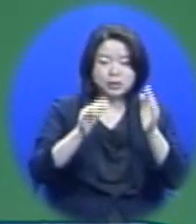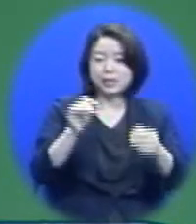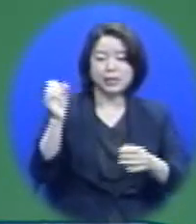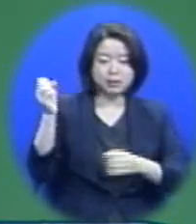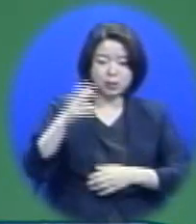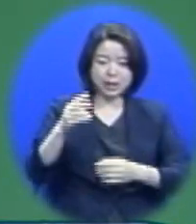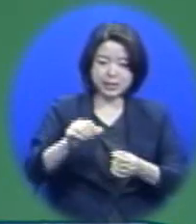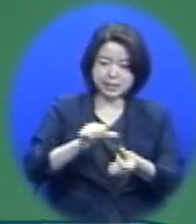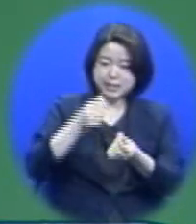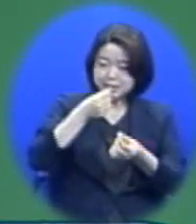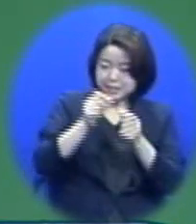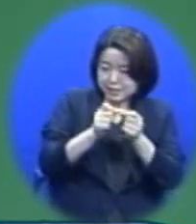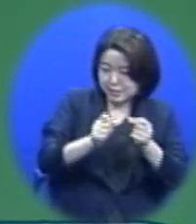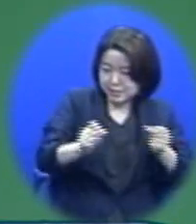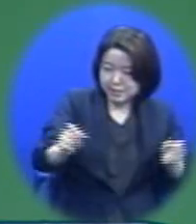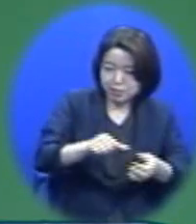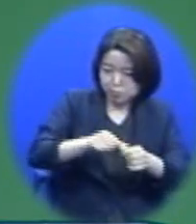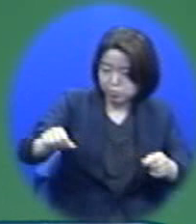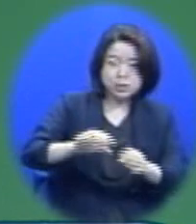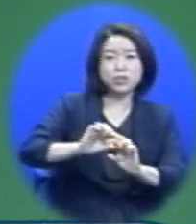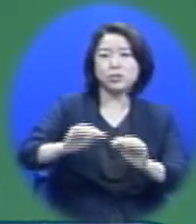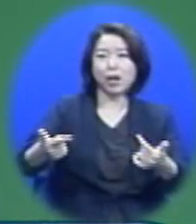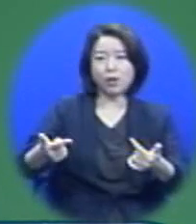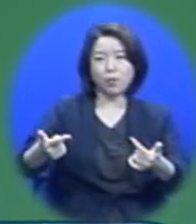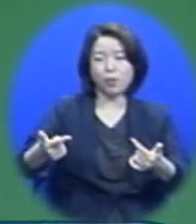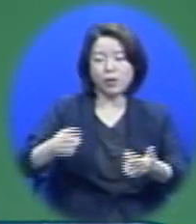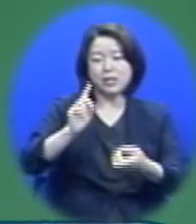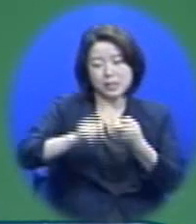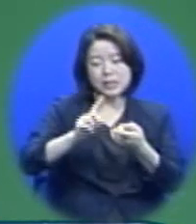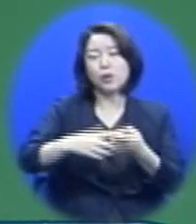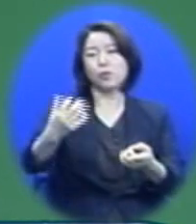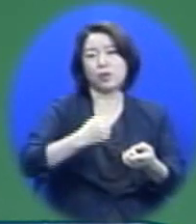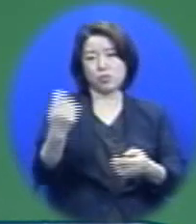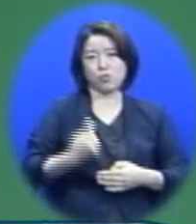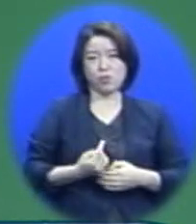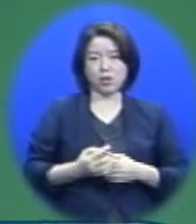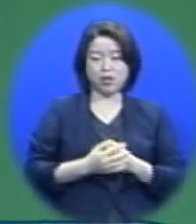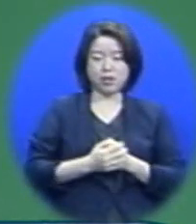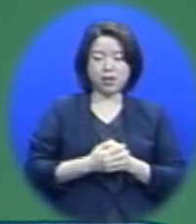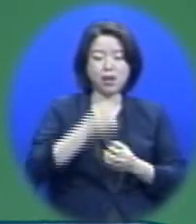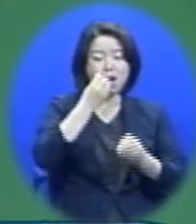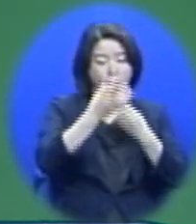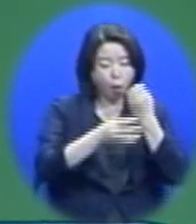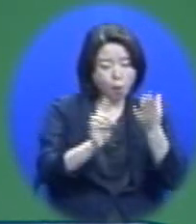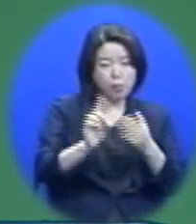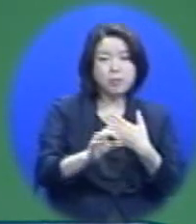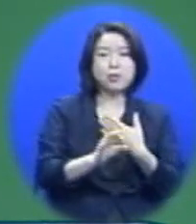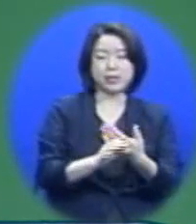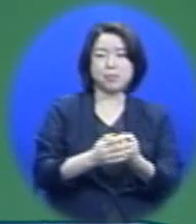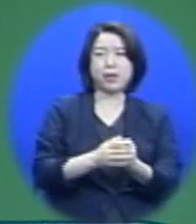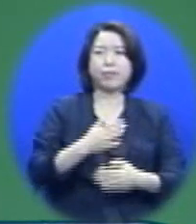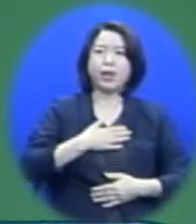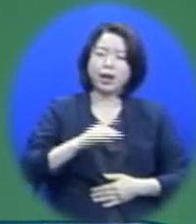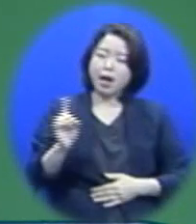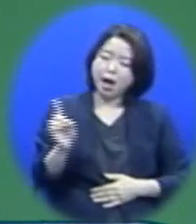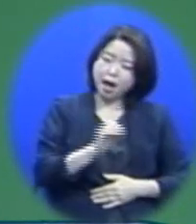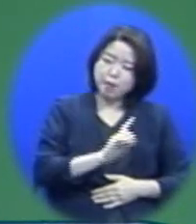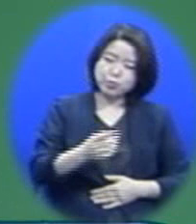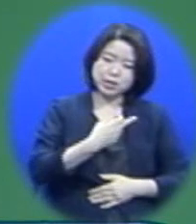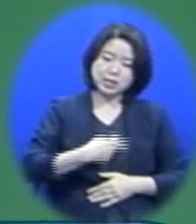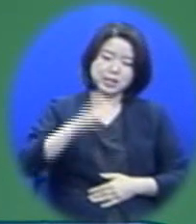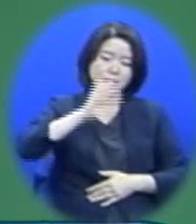않고. 그러면서 그 여성도님이 그렇게 고백하더래요. 내가 아무리 제자 훈련을